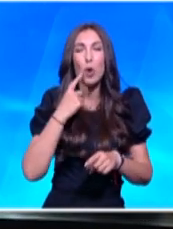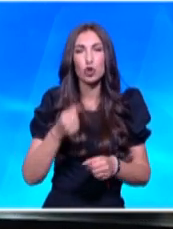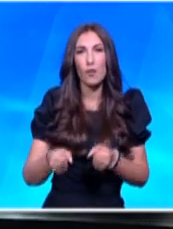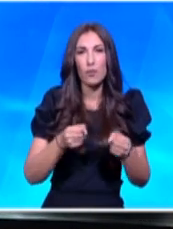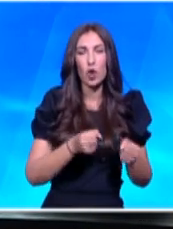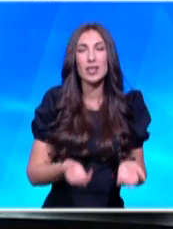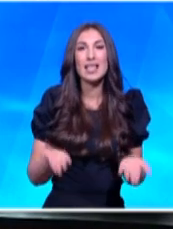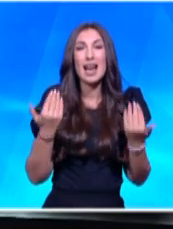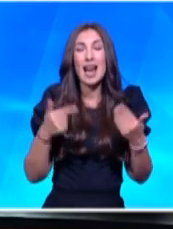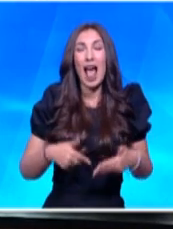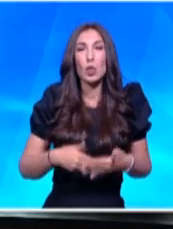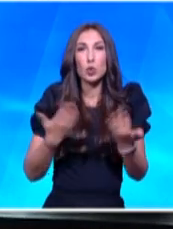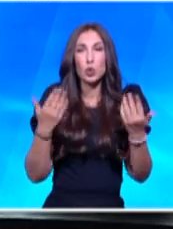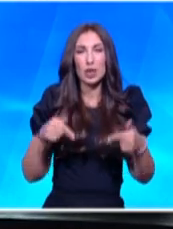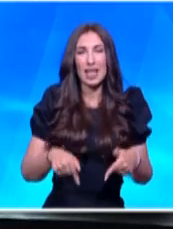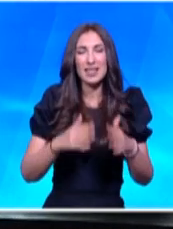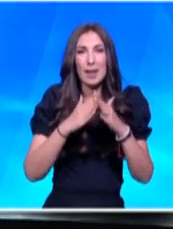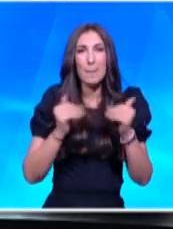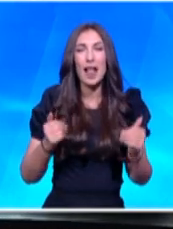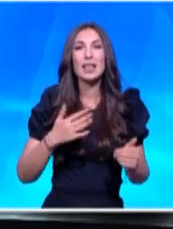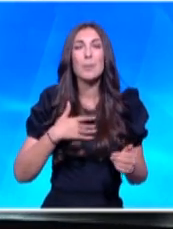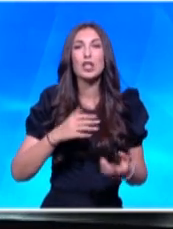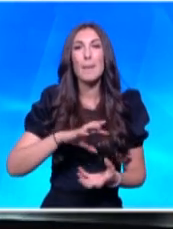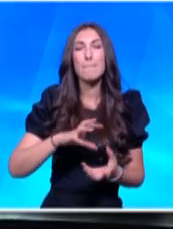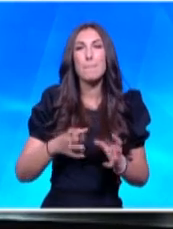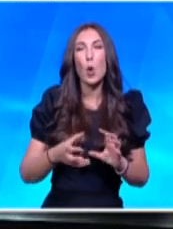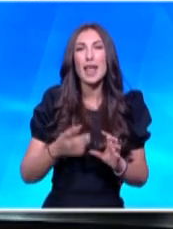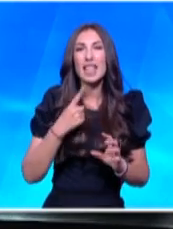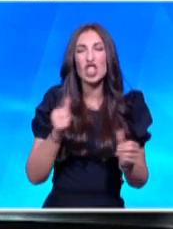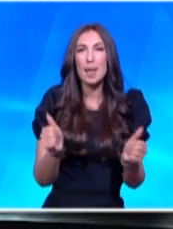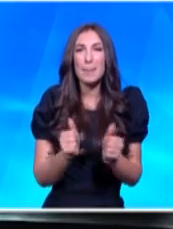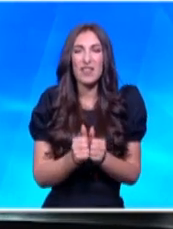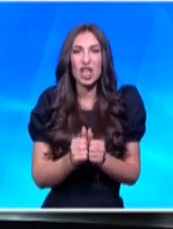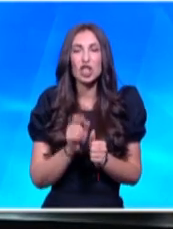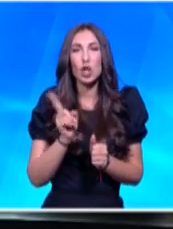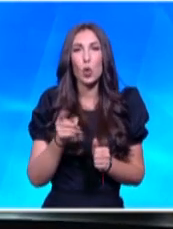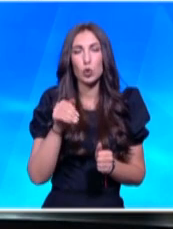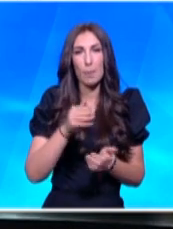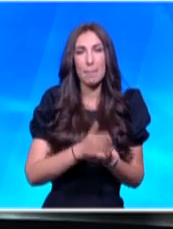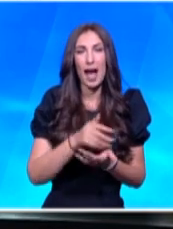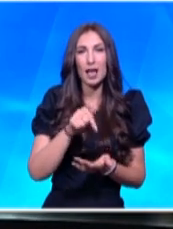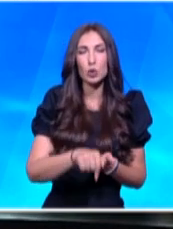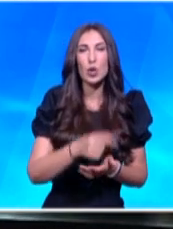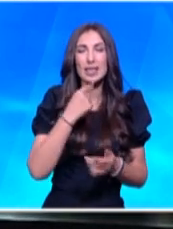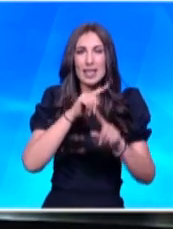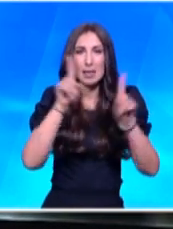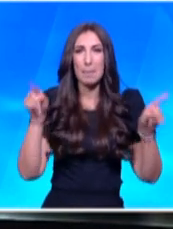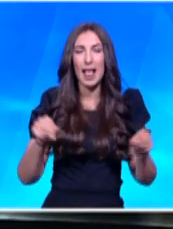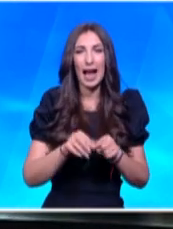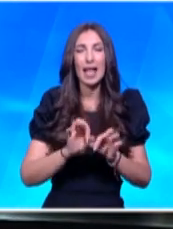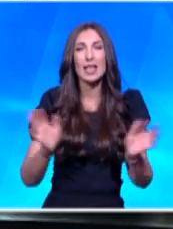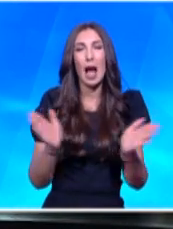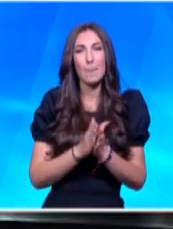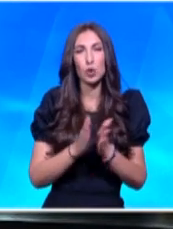тази сутрин тук в съдебната палата имаше и политически привърженици на Божков, които бяха тук с плакати и го аплодираха